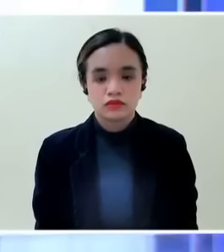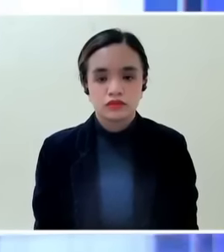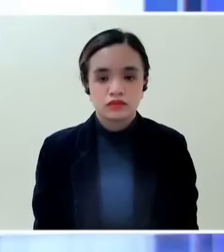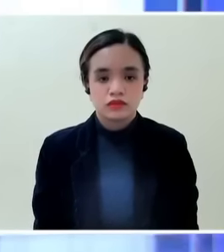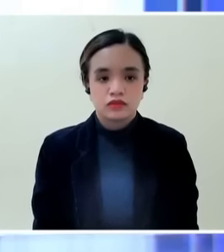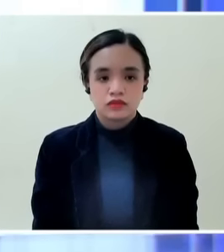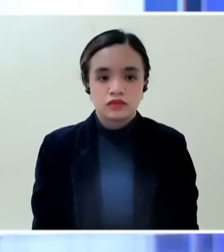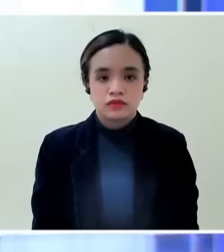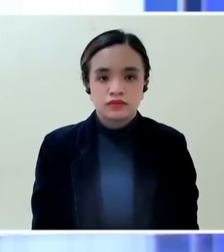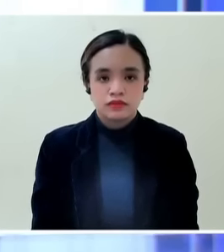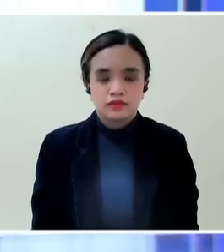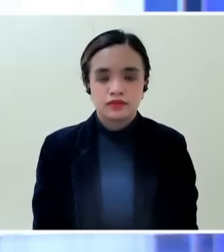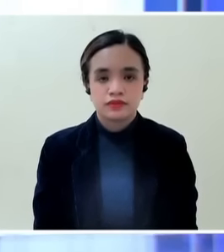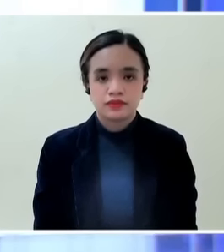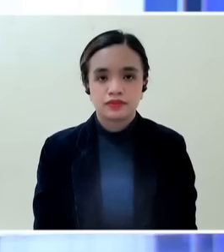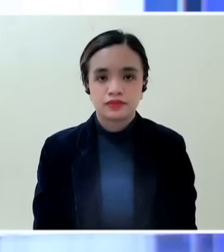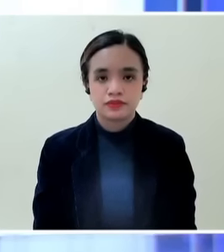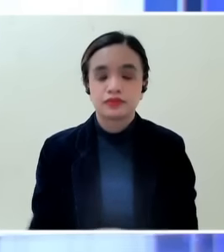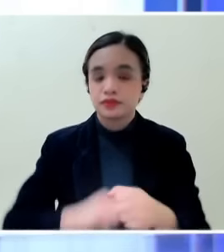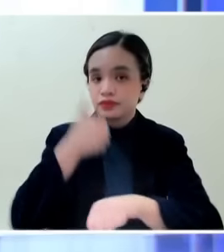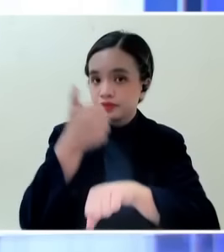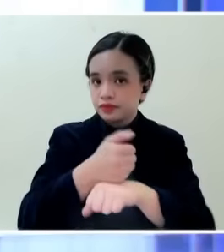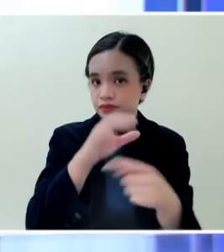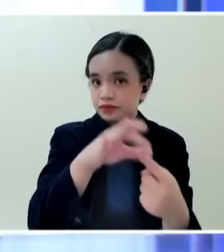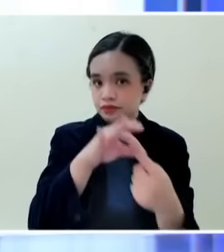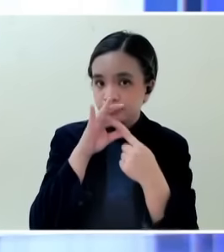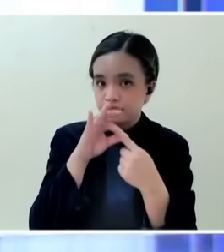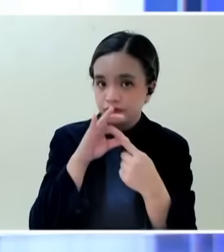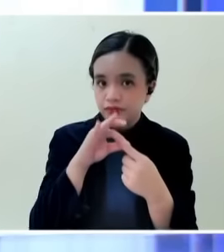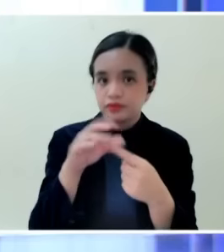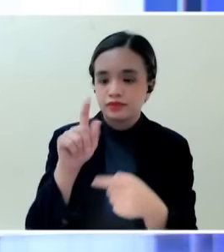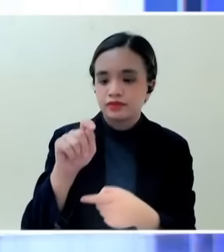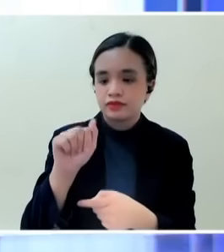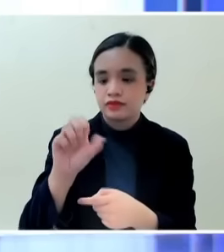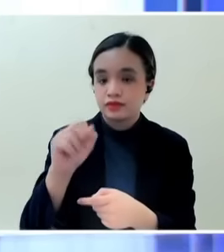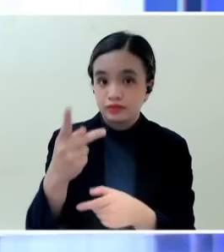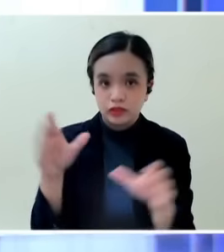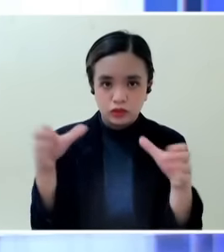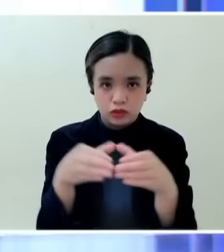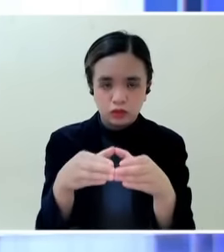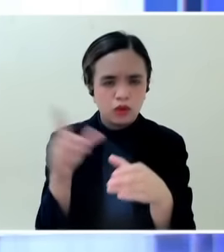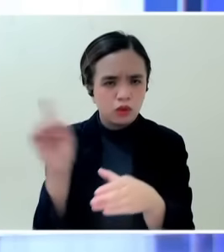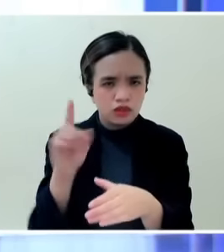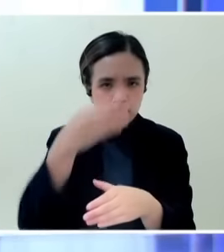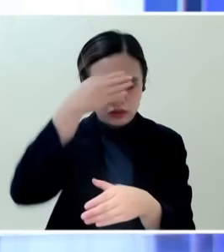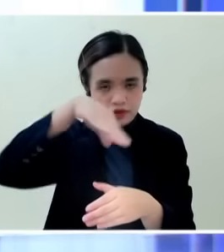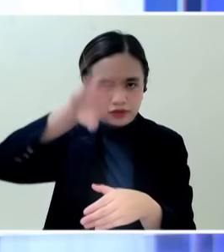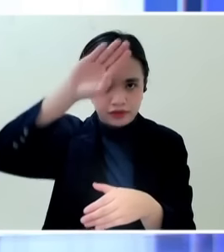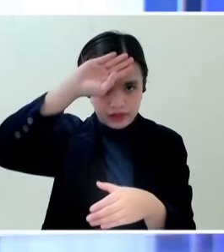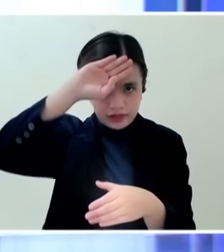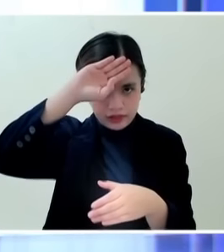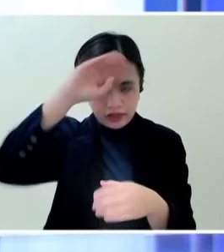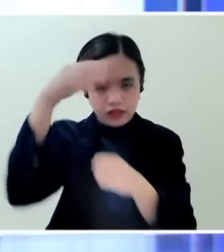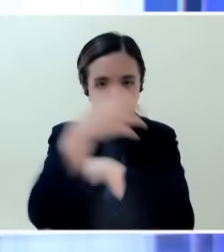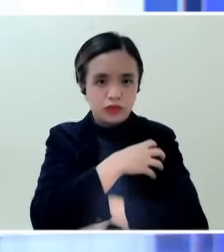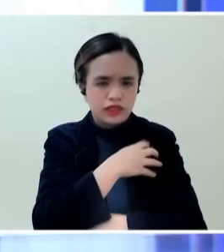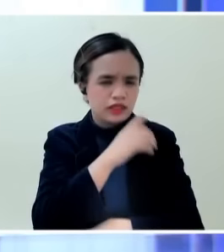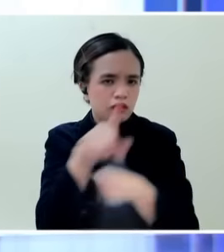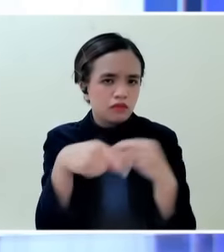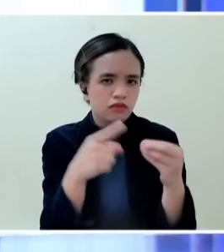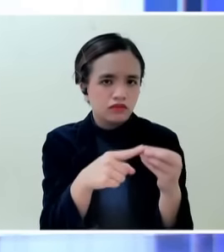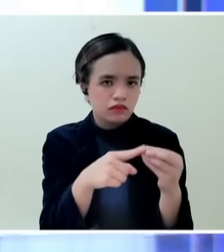Bumuo na ng Special Investigation Task Group ang Cavite Police Provincial Office kaugnay ng pagpatay sa